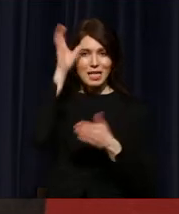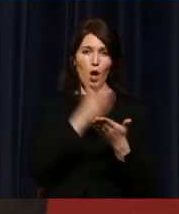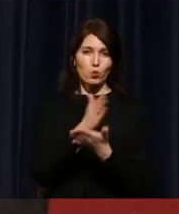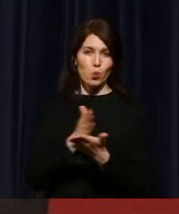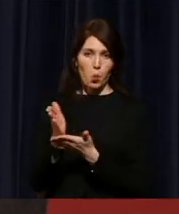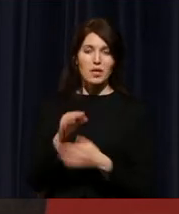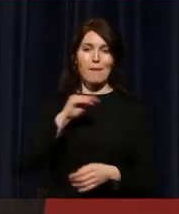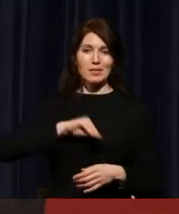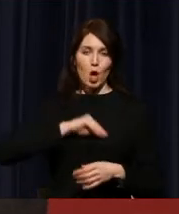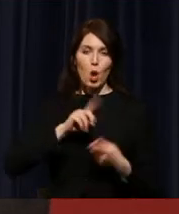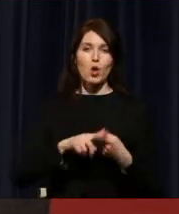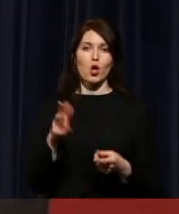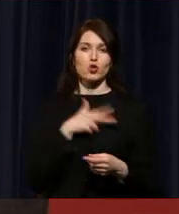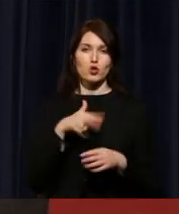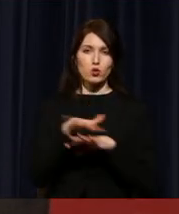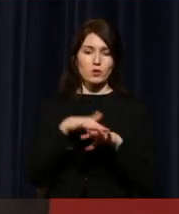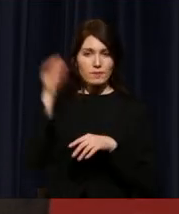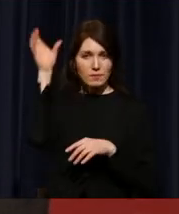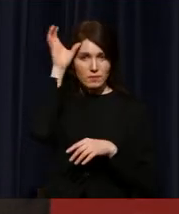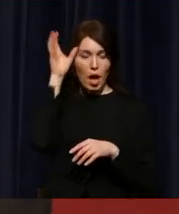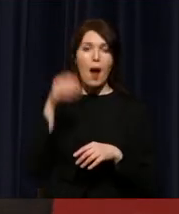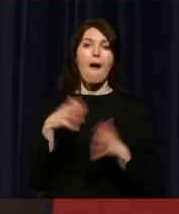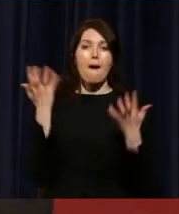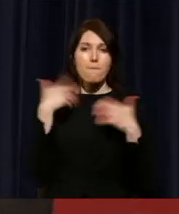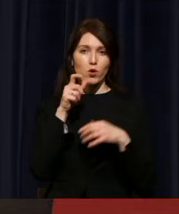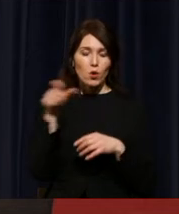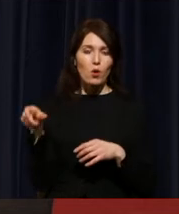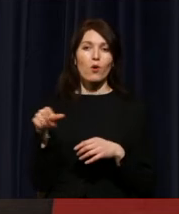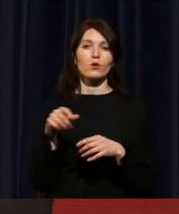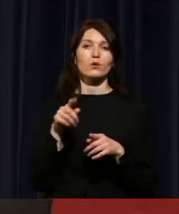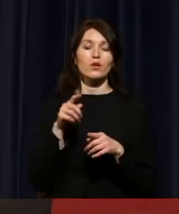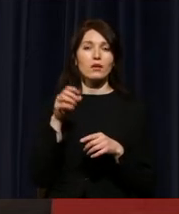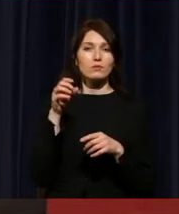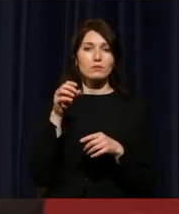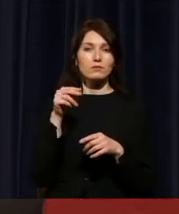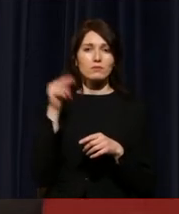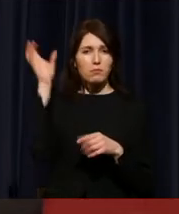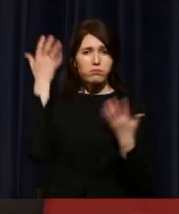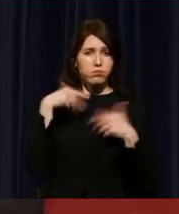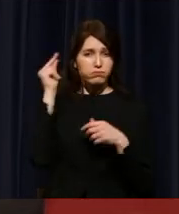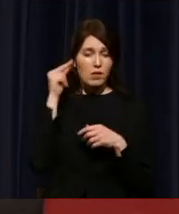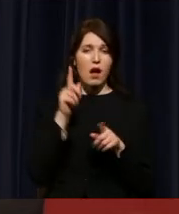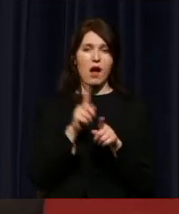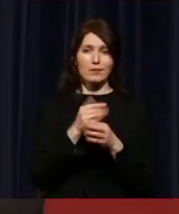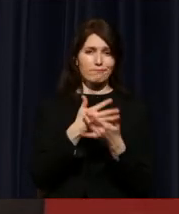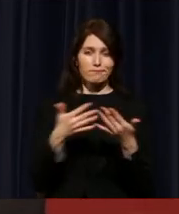nozares. Psiholoģija, socioloģija, politoloģija, zināšanas par to. Respektīvi, kāpēc tā? Tāpēc,